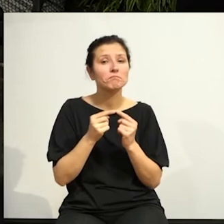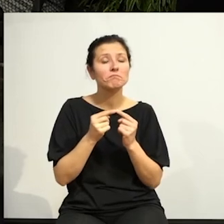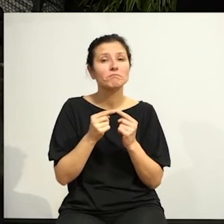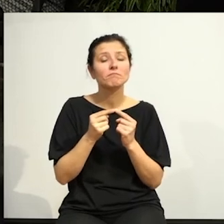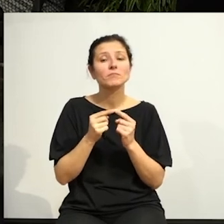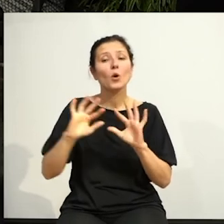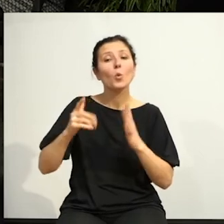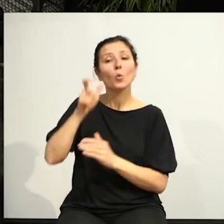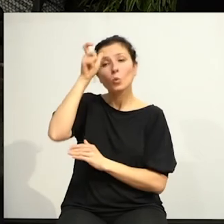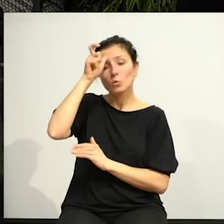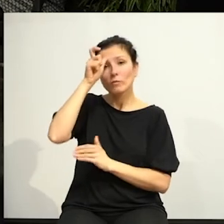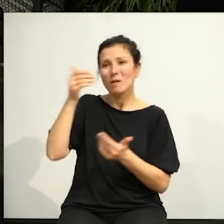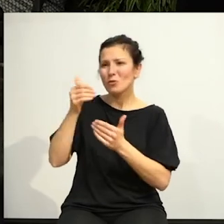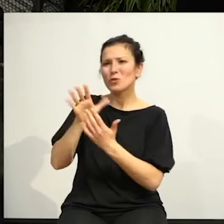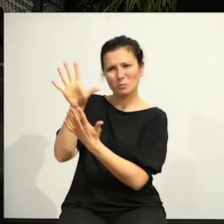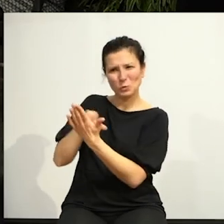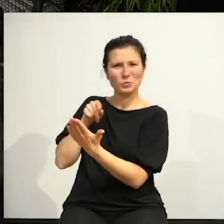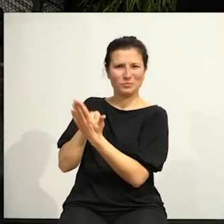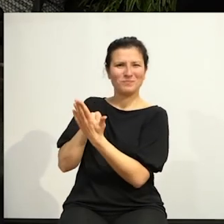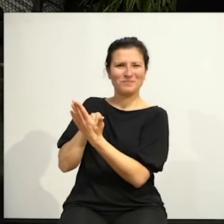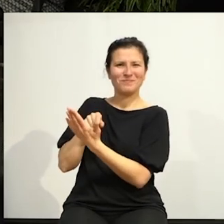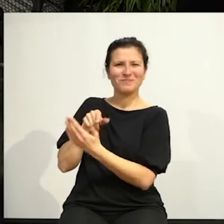na takiego człowieka, którego można naśladować, prawda?